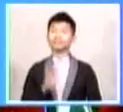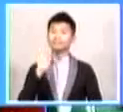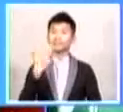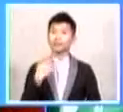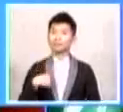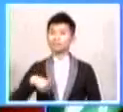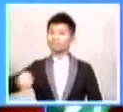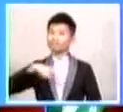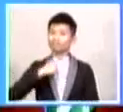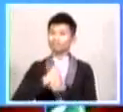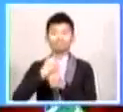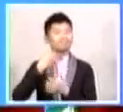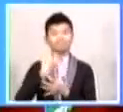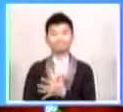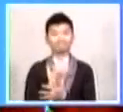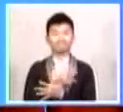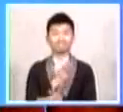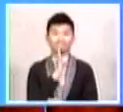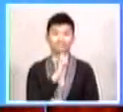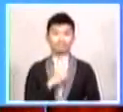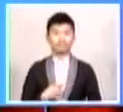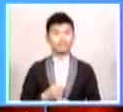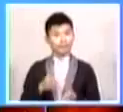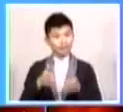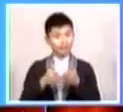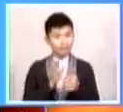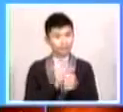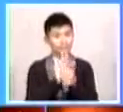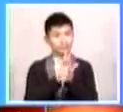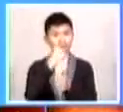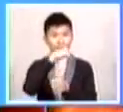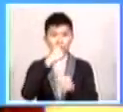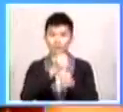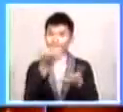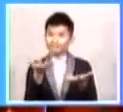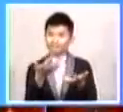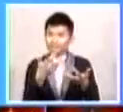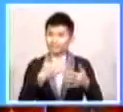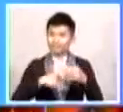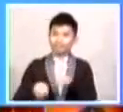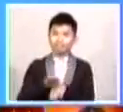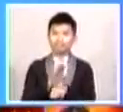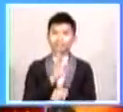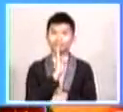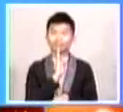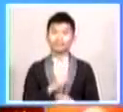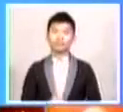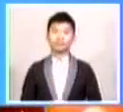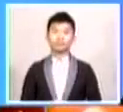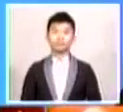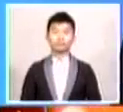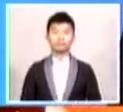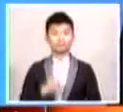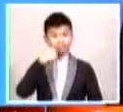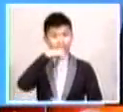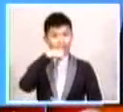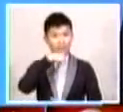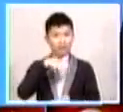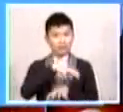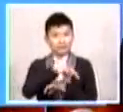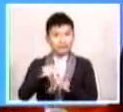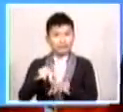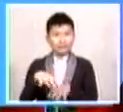们做的还不够，我们要为台湾做更多的事。台湾是一个处境艰难的